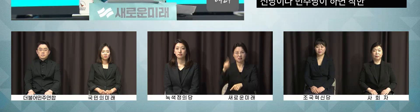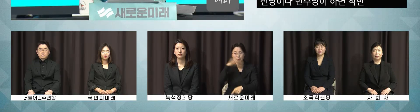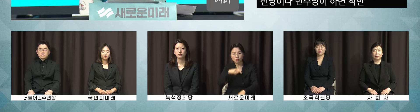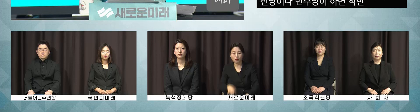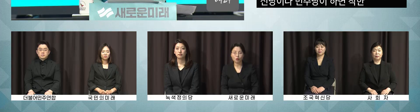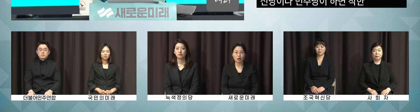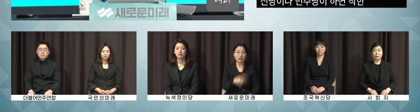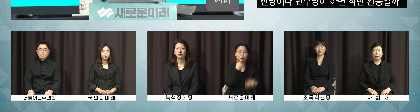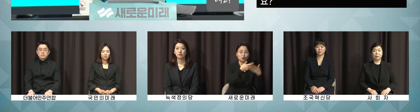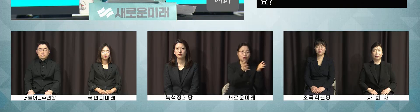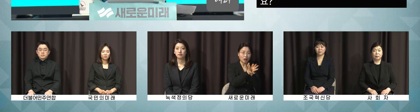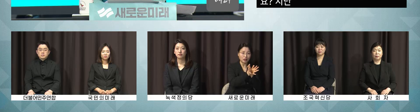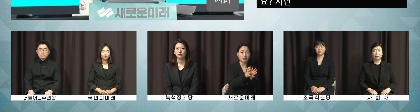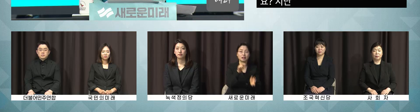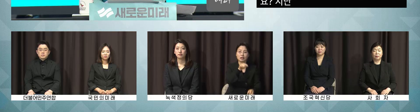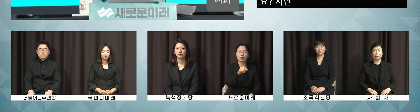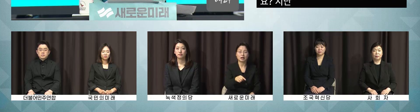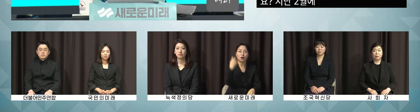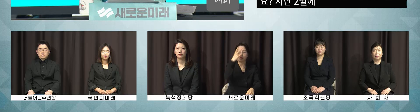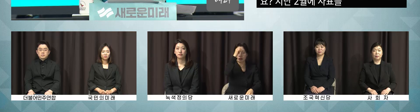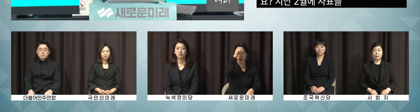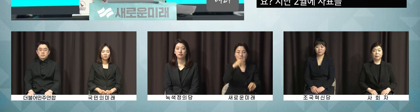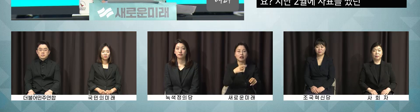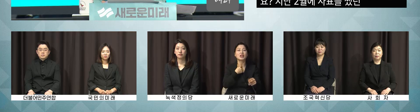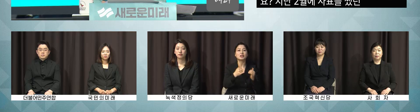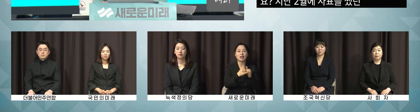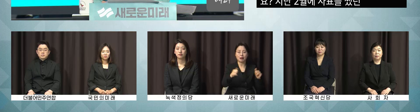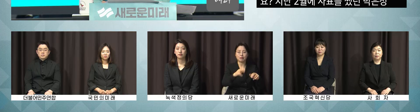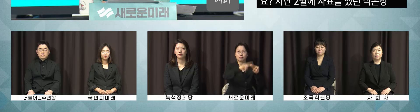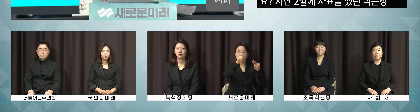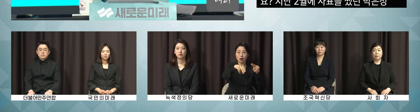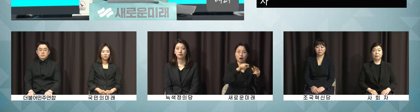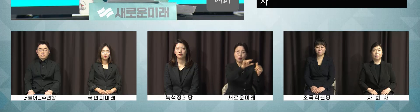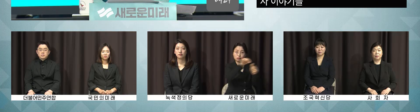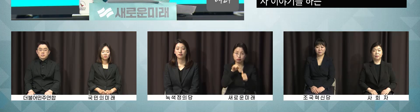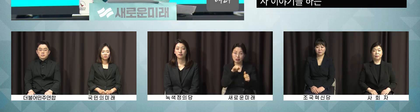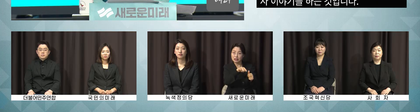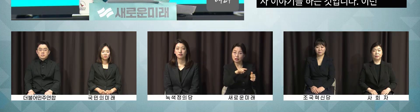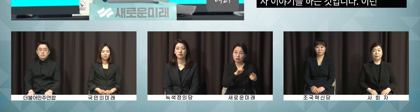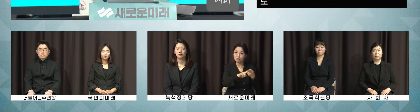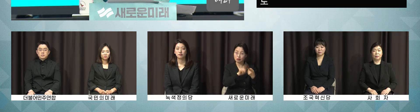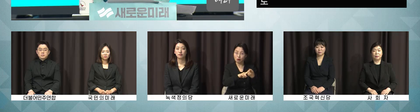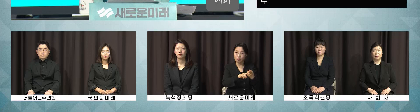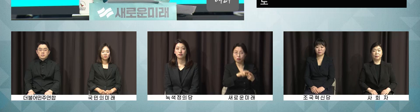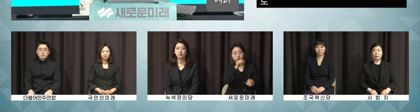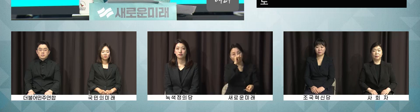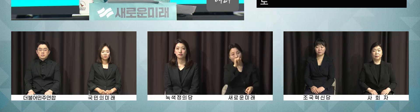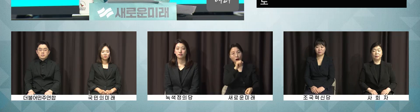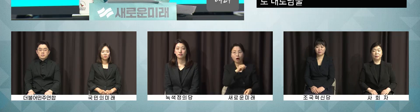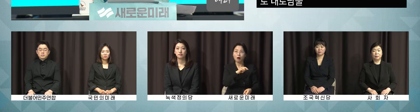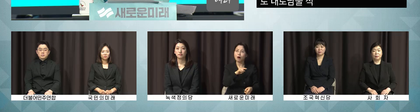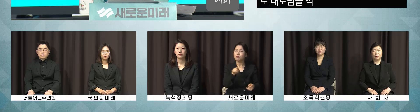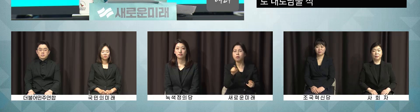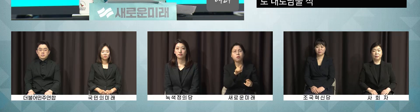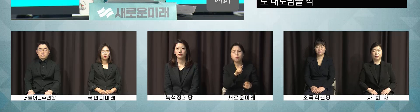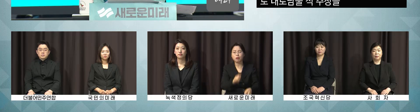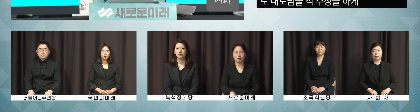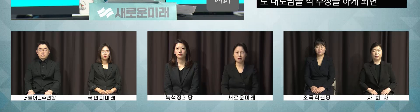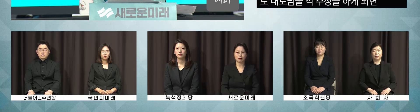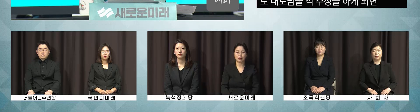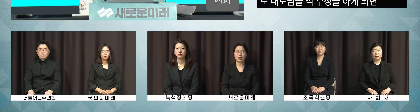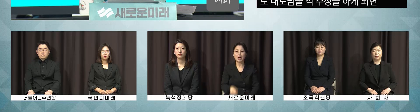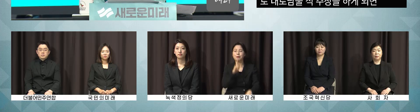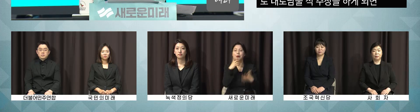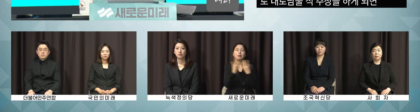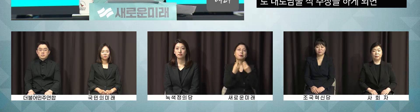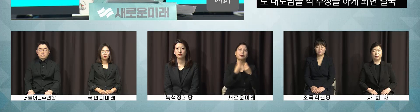지난 2월에 사표를 썼던 박은정 검사 이야기를 하는 것입니다. 이런 식으로 내로남불식 주장을 하게 되면 결국 정의는 핑계가